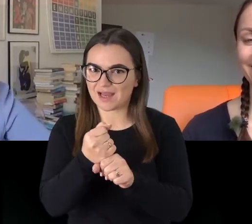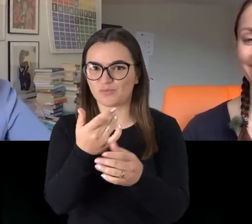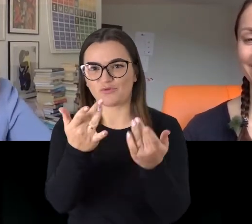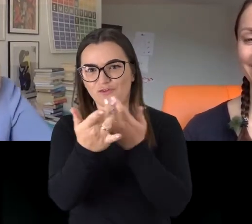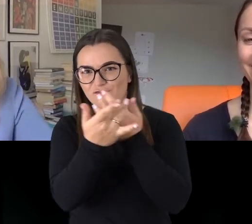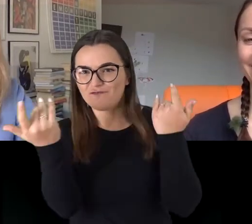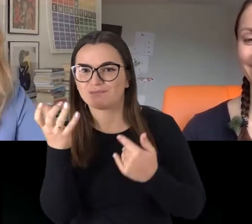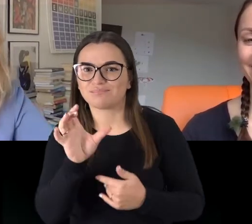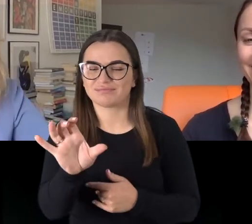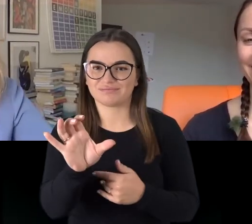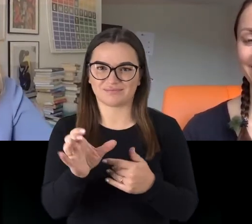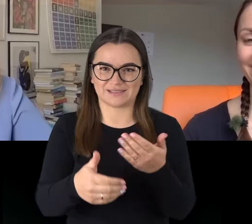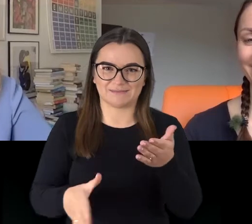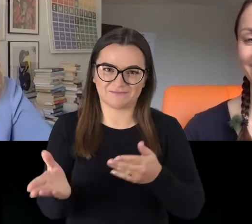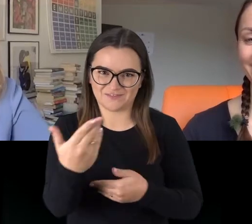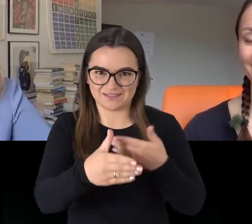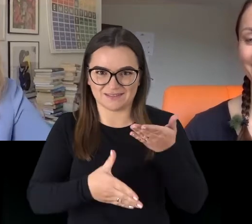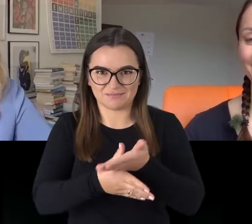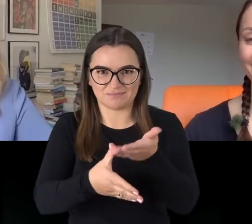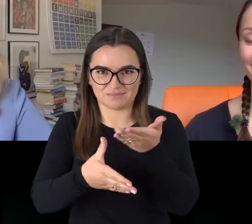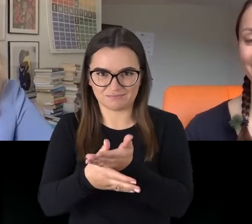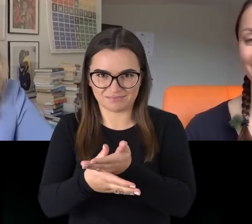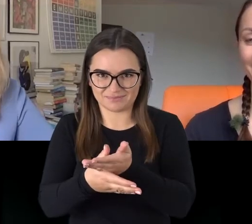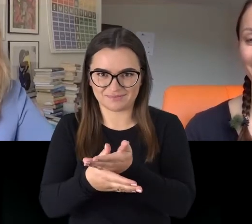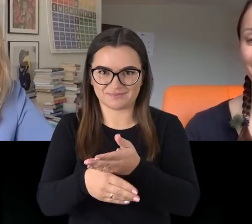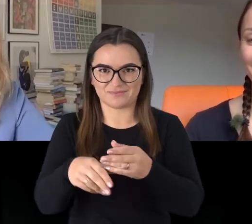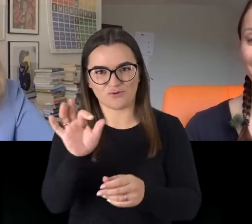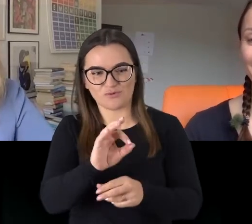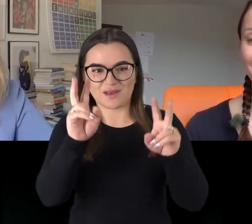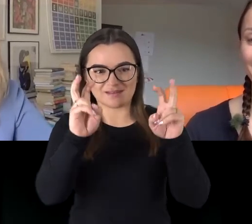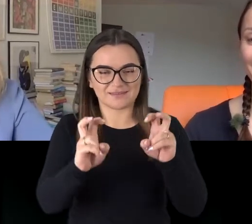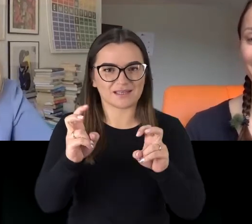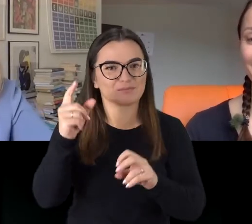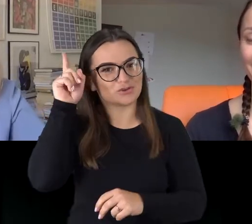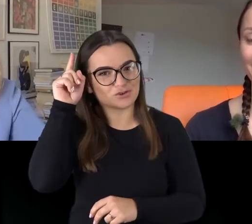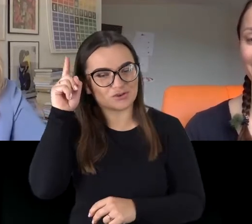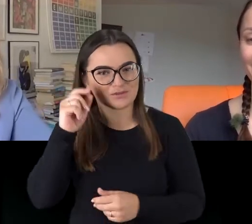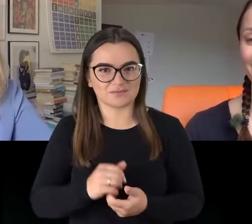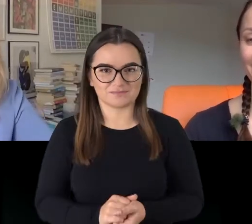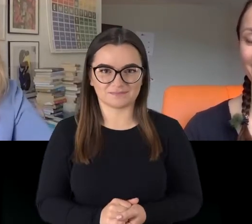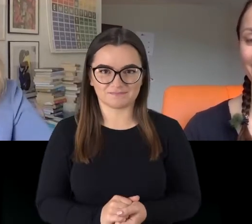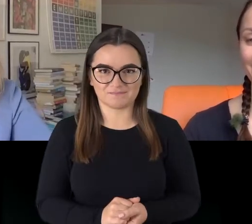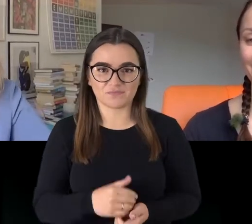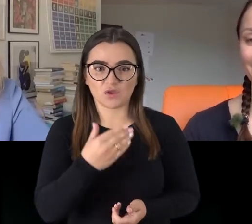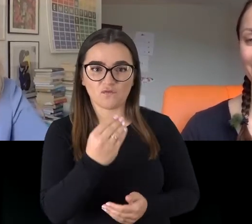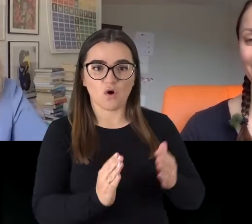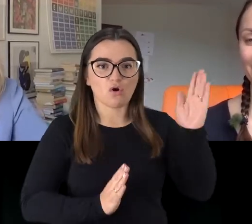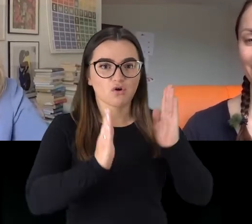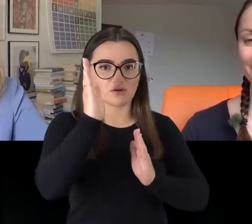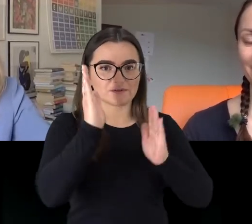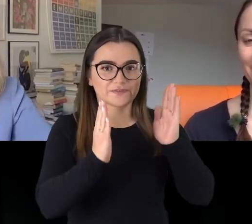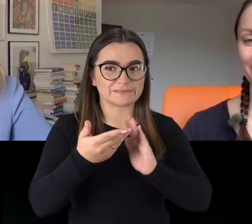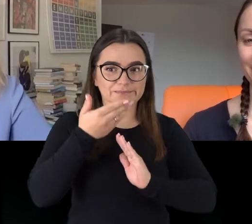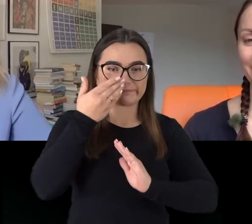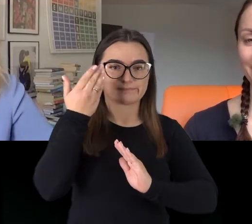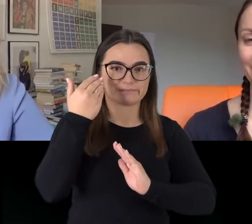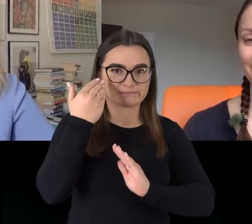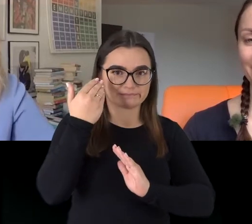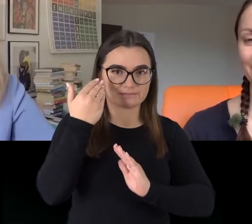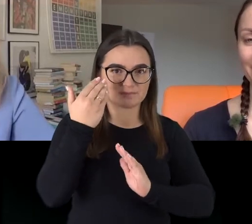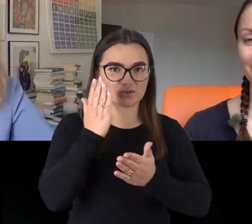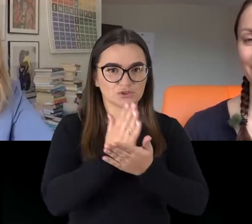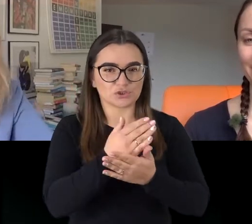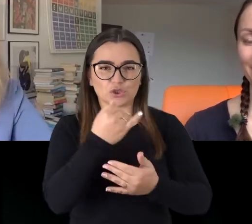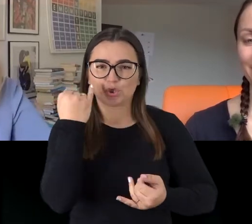visiems gauti prieigą prie tam tikrų, tikrai ten svarbių dalykų. Tarkime, tikrai jūsų konferencijoje yra